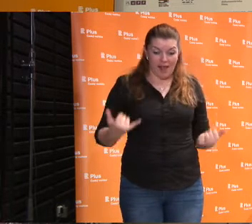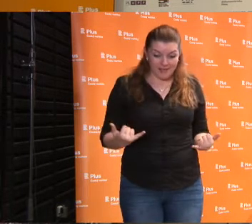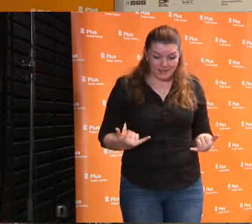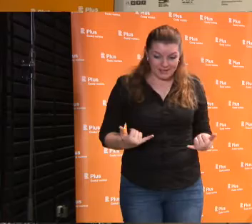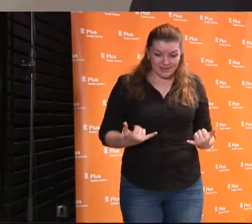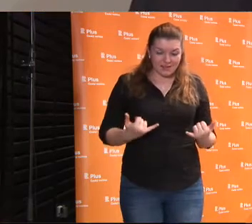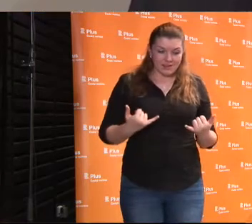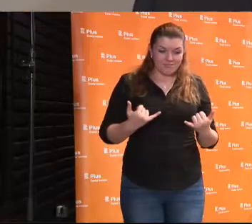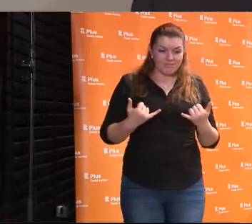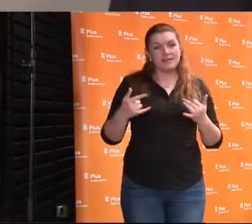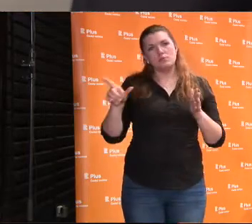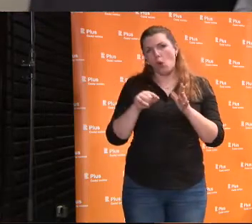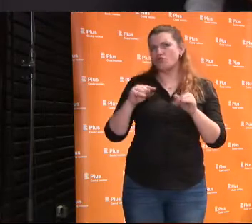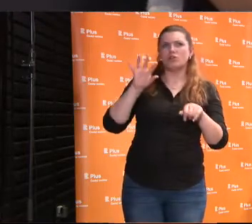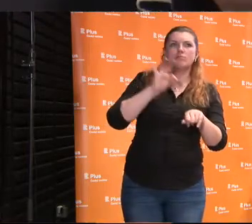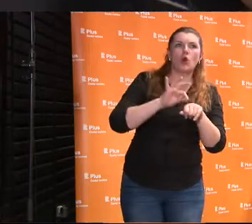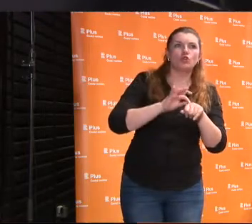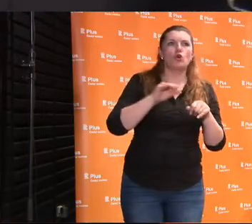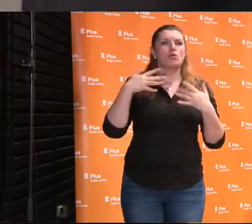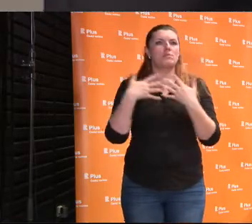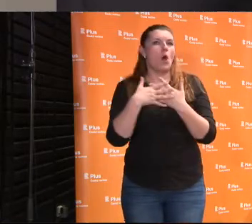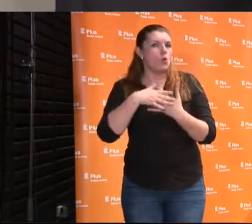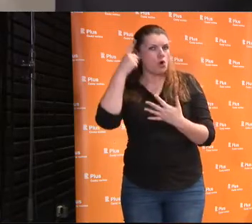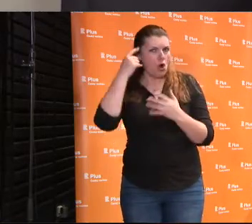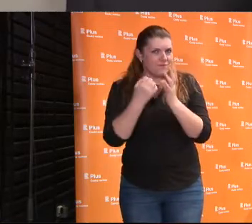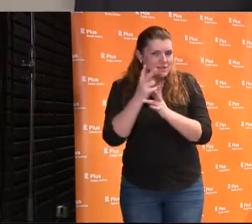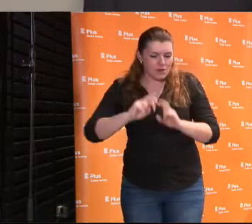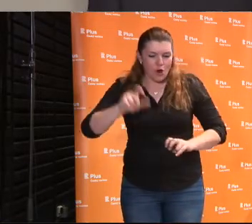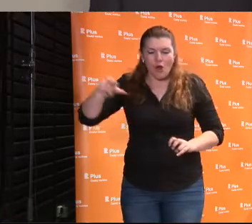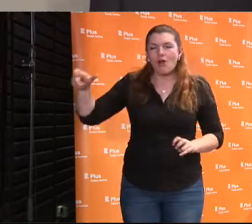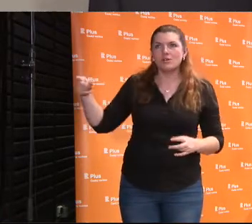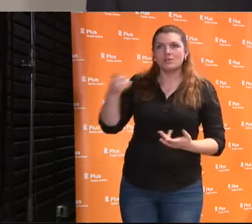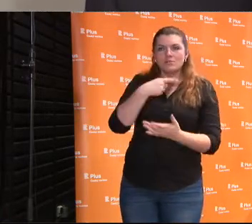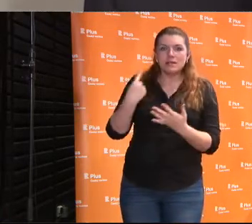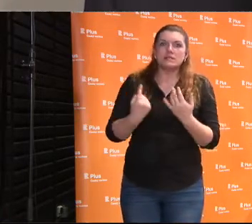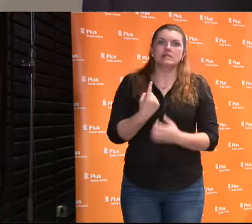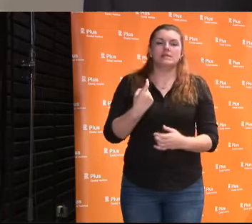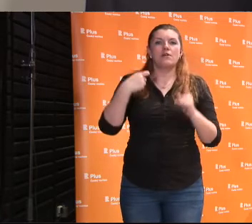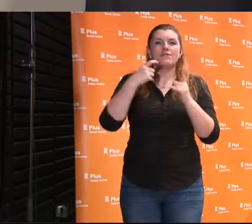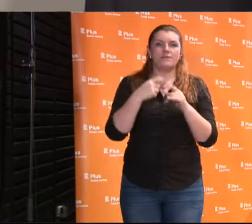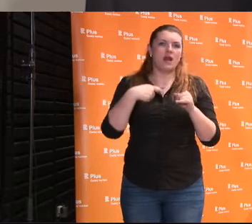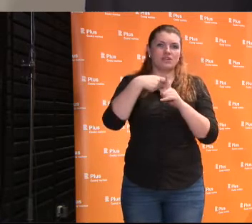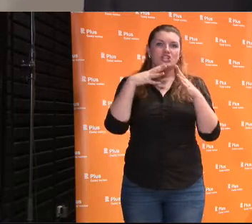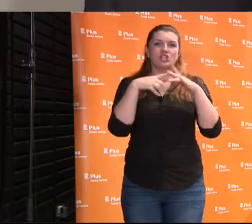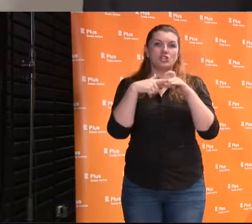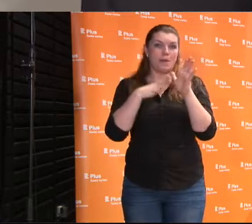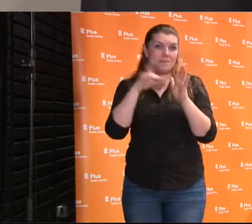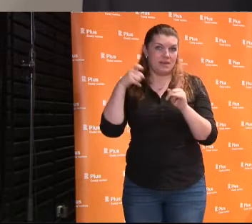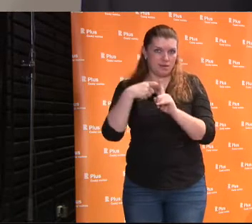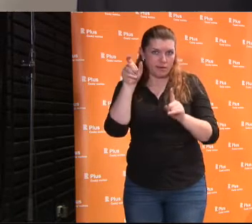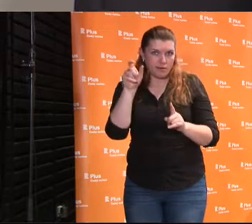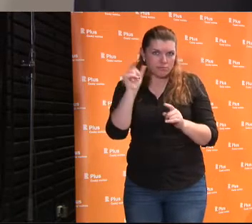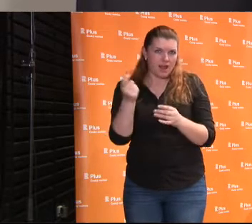k závěru spolu s lékaři a neurofyziology, že křemík nebo neživá hmota anorganická